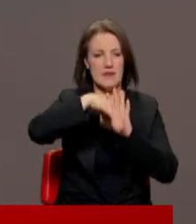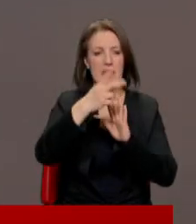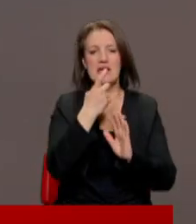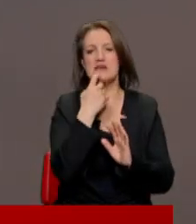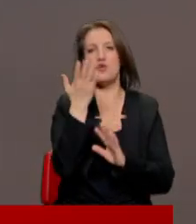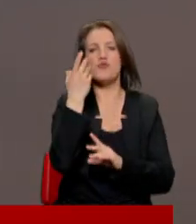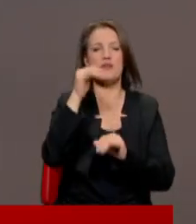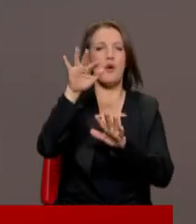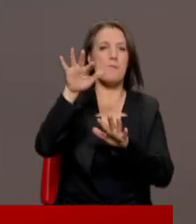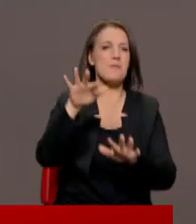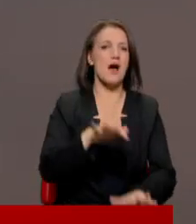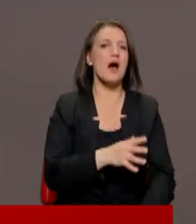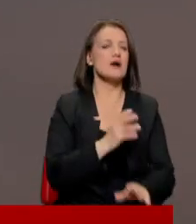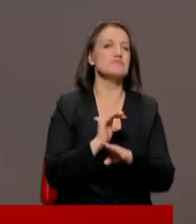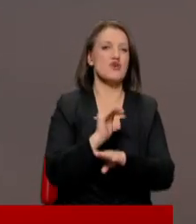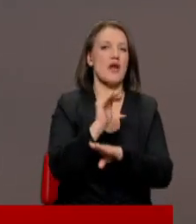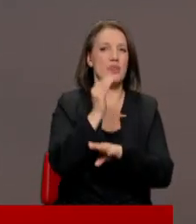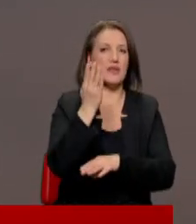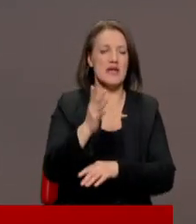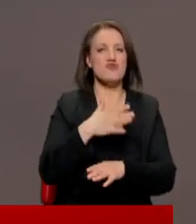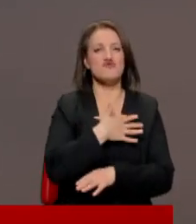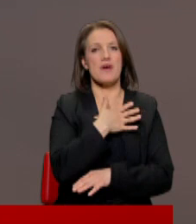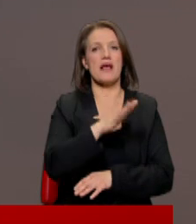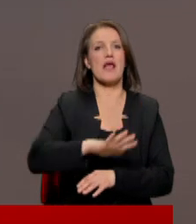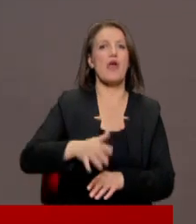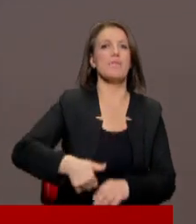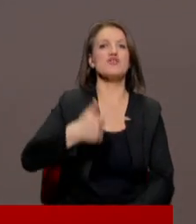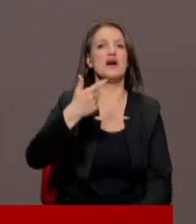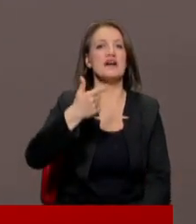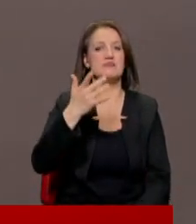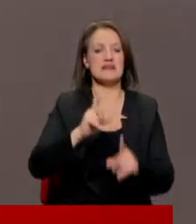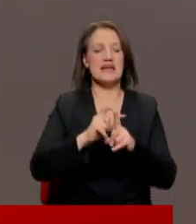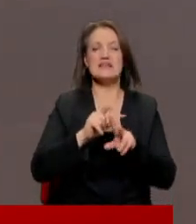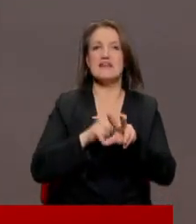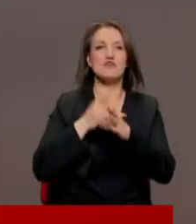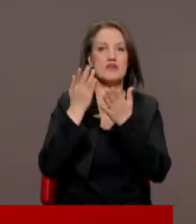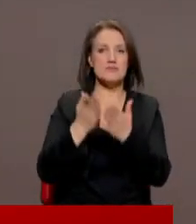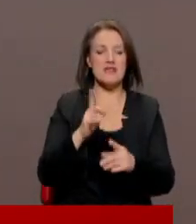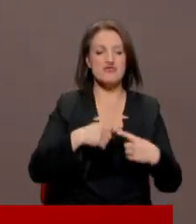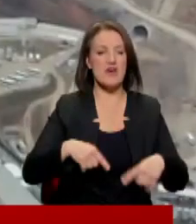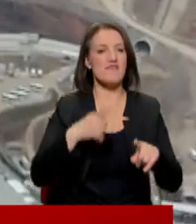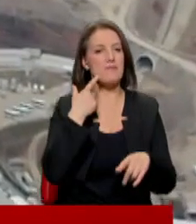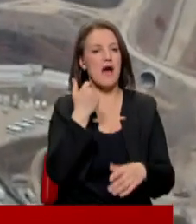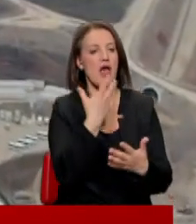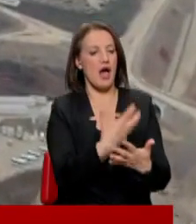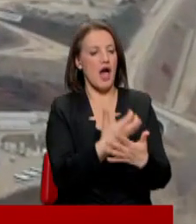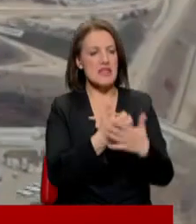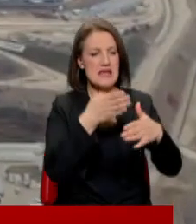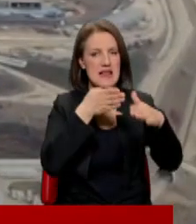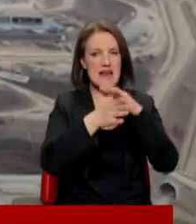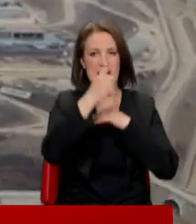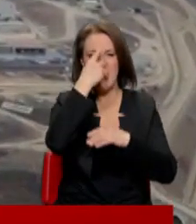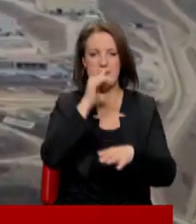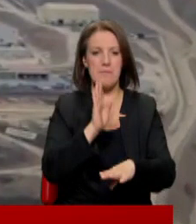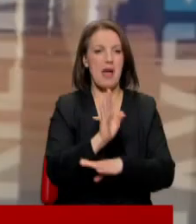yıl önce de bir toprak kaymasının yaşandığını CHP Genel Başkan Yardımcısı Deniz Yavuz Yılmaz, Çevre Bakanlığı kayıtlarına giren